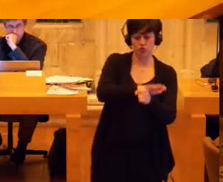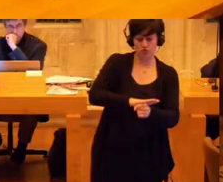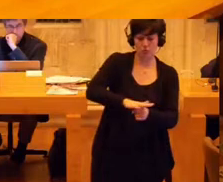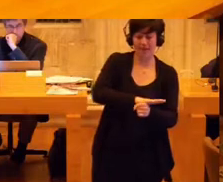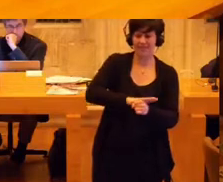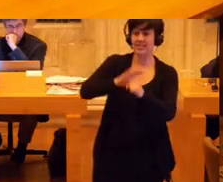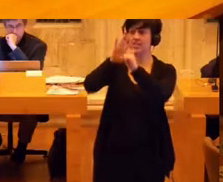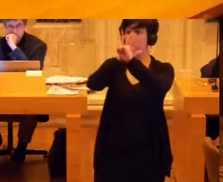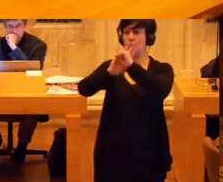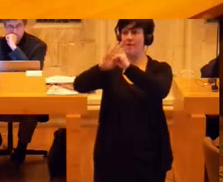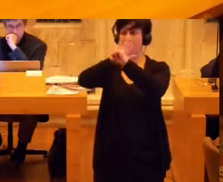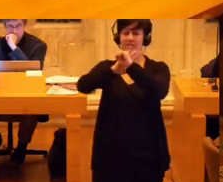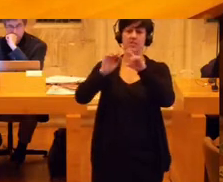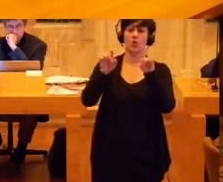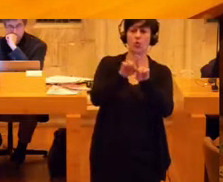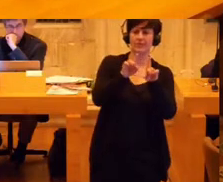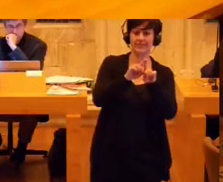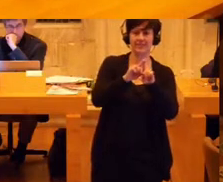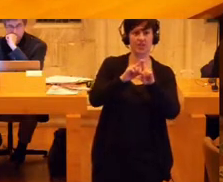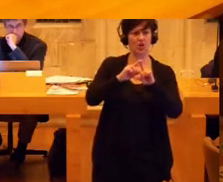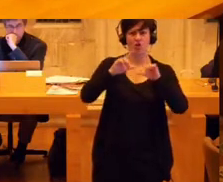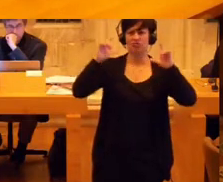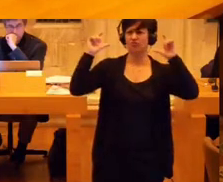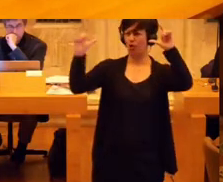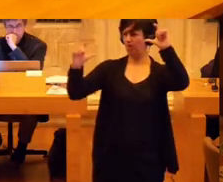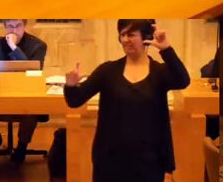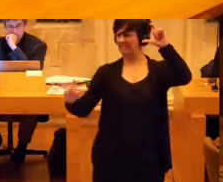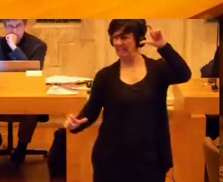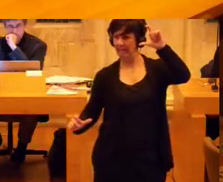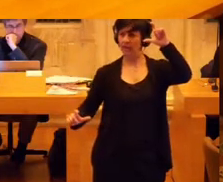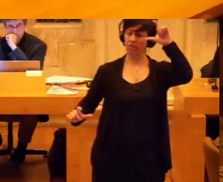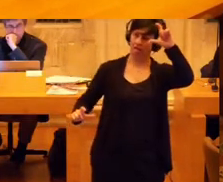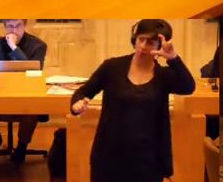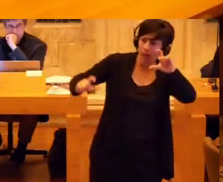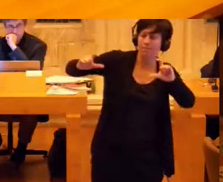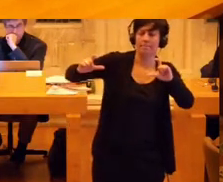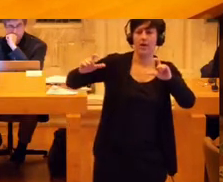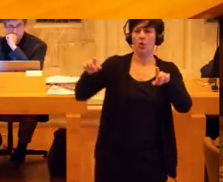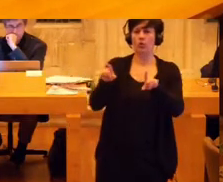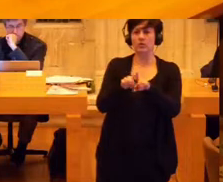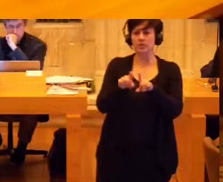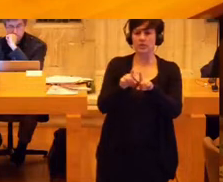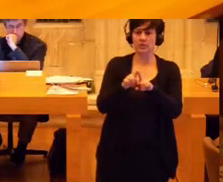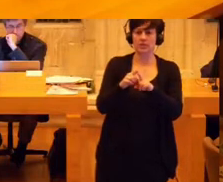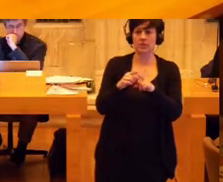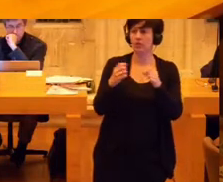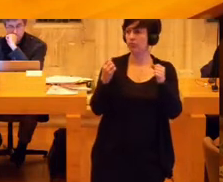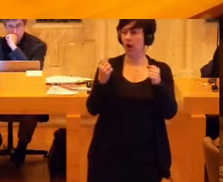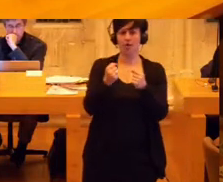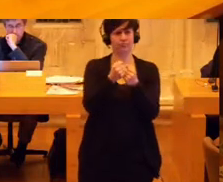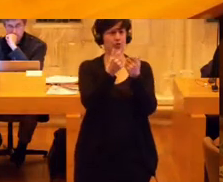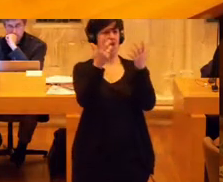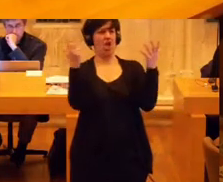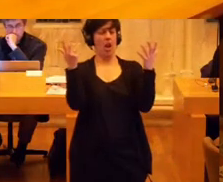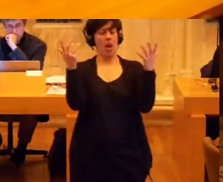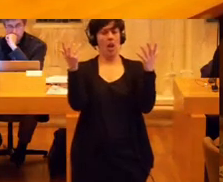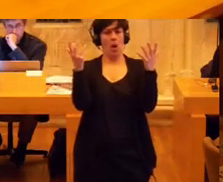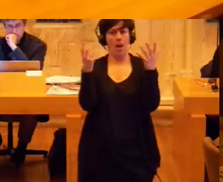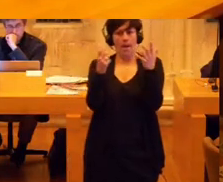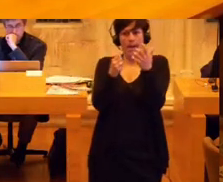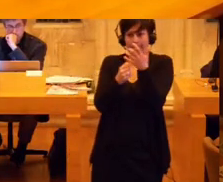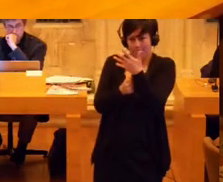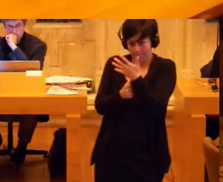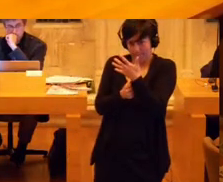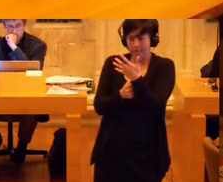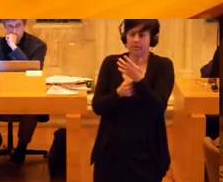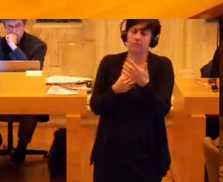pouvoir donner plus de visibilité et puis pouvoir valoriser aussi par la réduction du nombre, pouvoir valoriser beaucoup plus